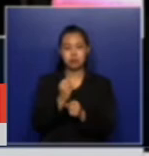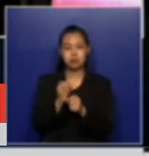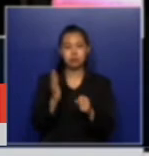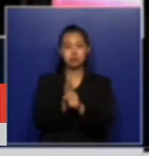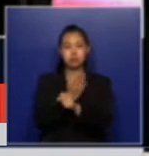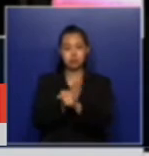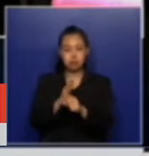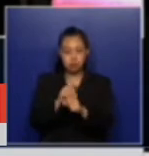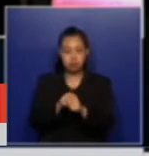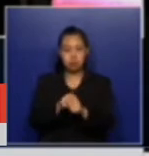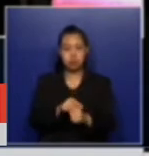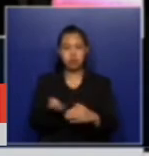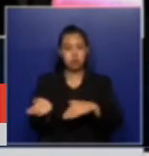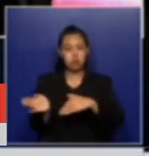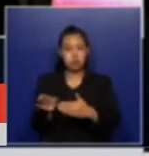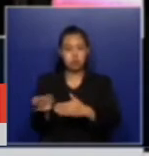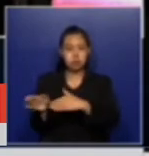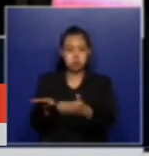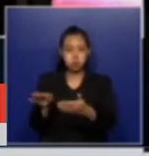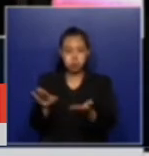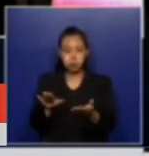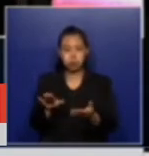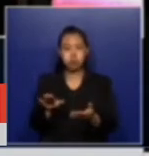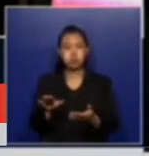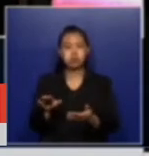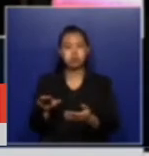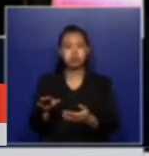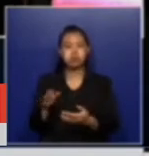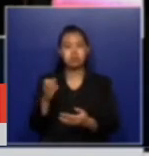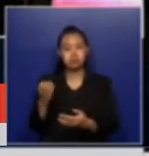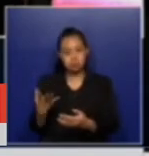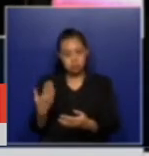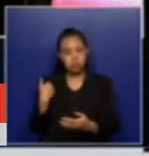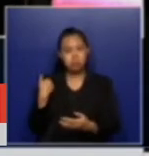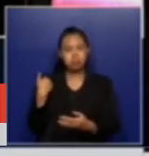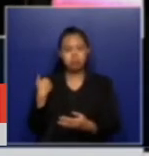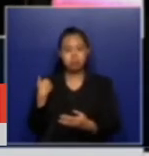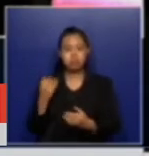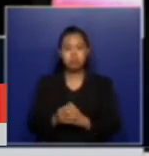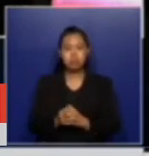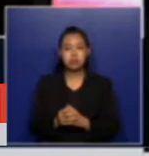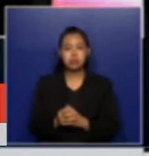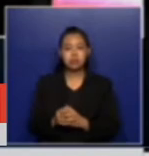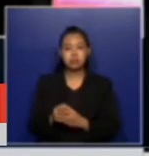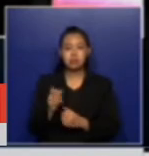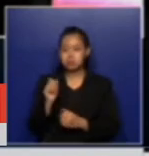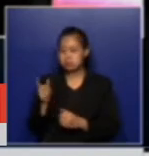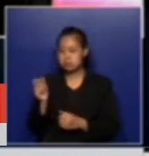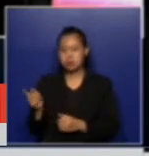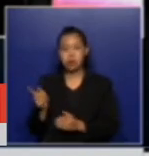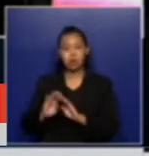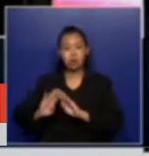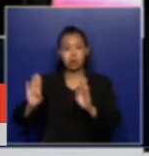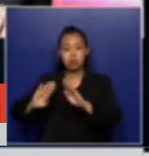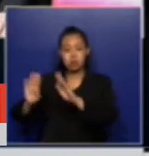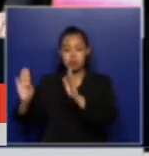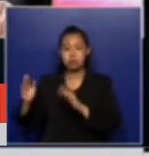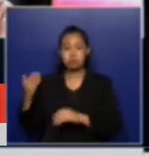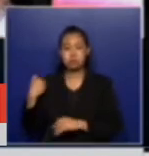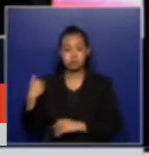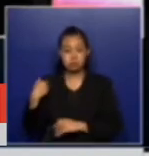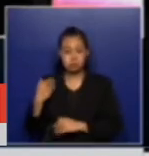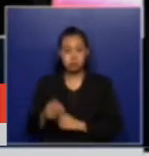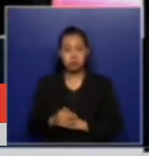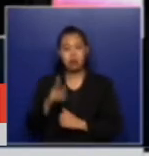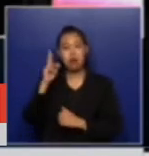ที่ค่อยล้มไปนั้นก็เกิดขึ้นอยู่แล้วท่านจะเห็นว่ามีการเลิกจ้างพนักงานตามข่